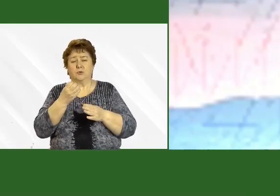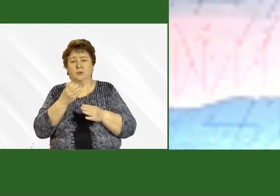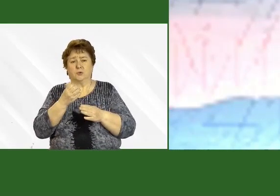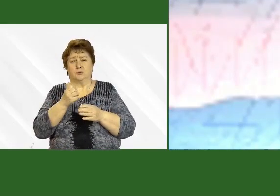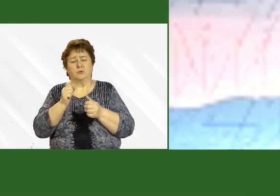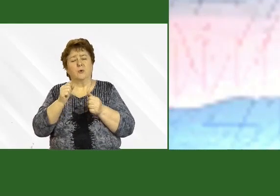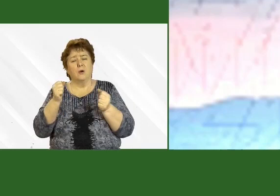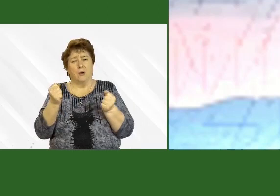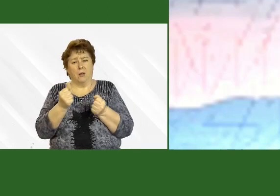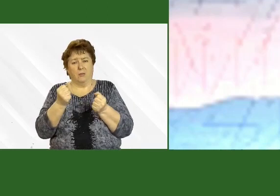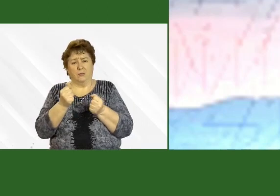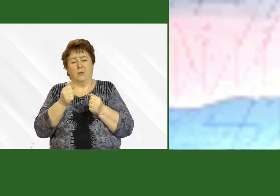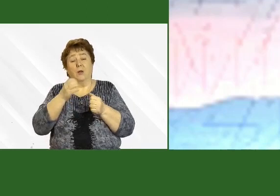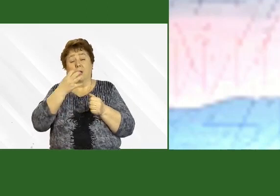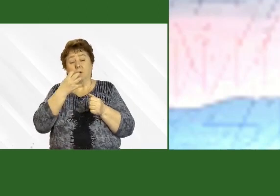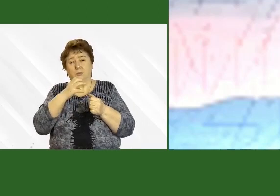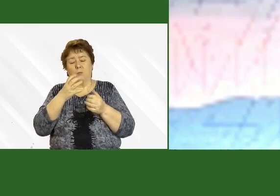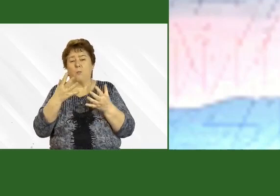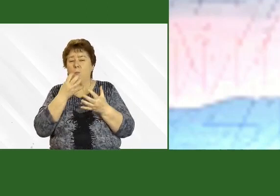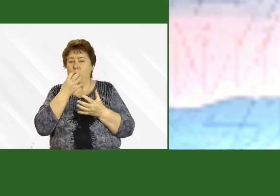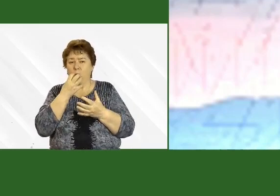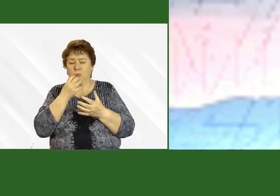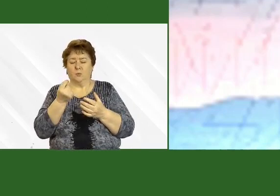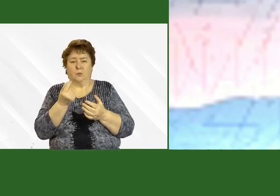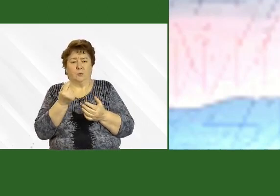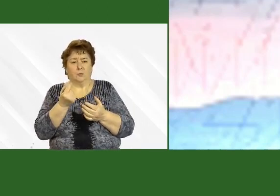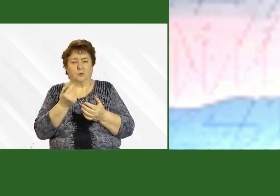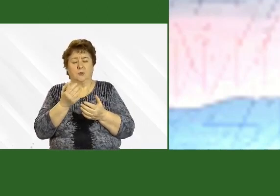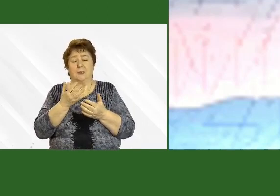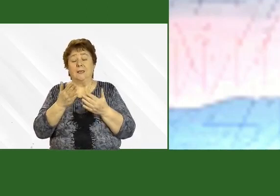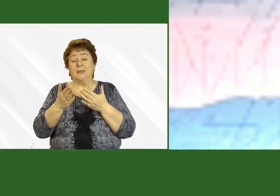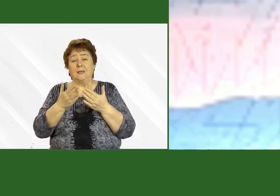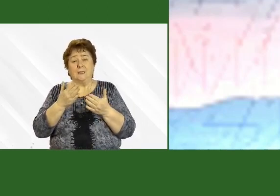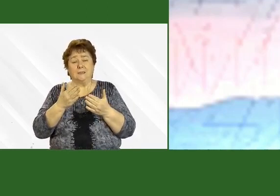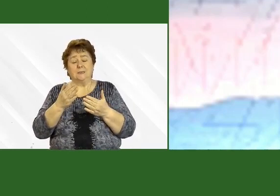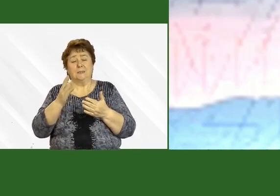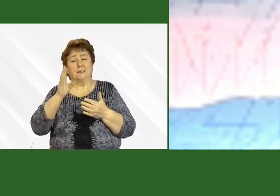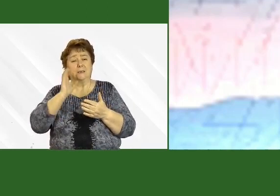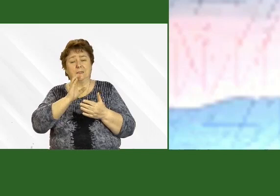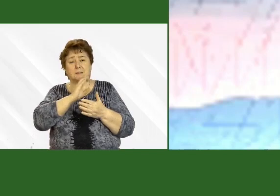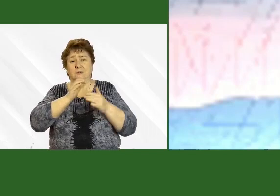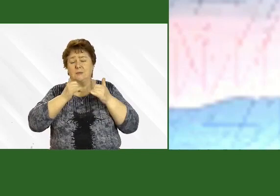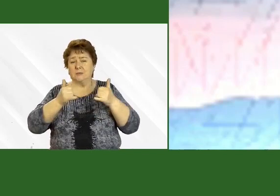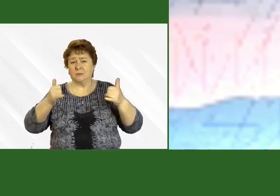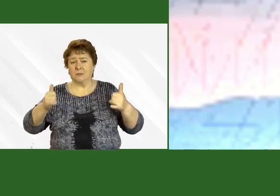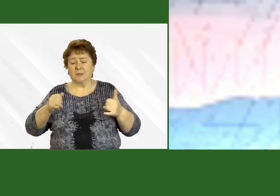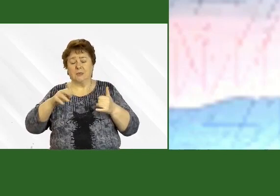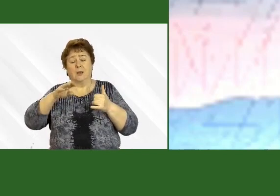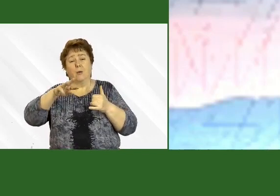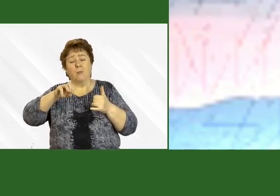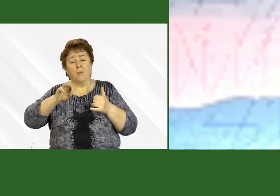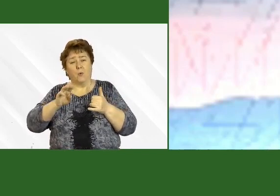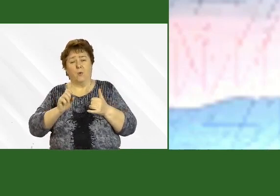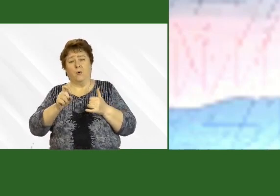суровый на юге более теплый и если на севере распространены мхи и лишайники